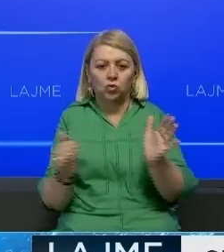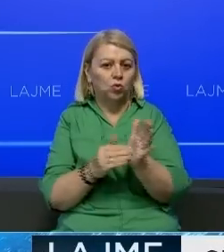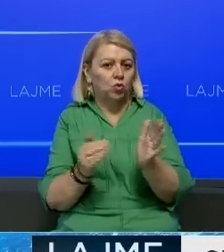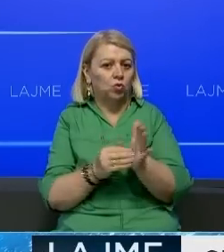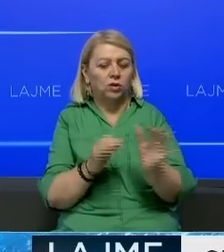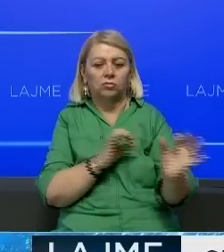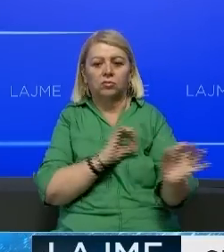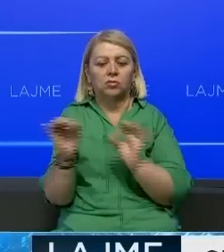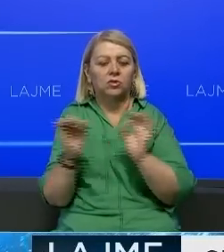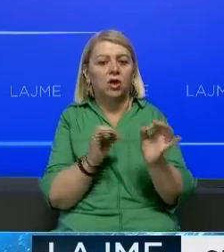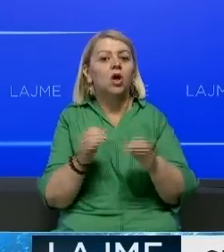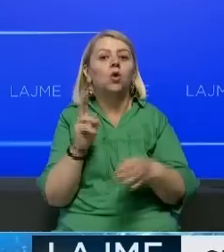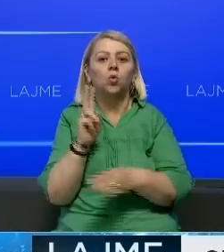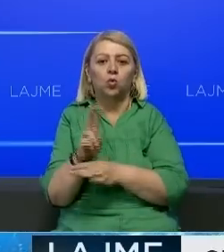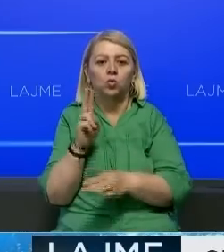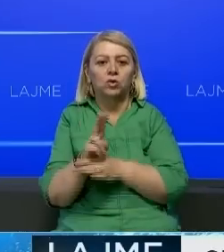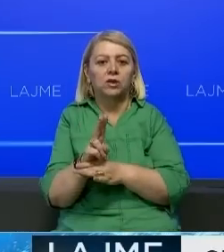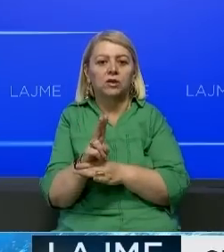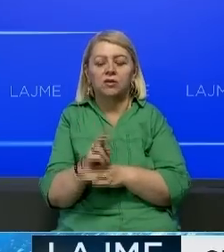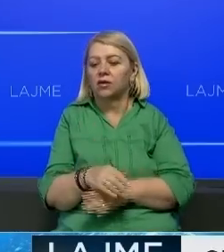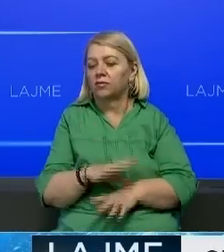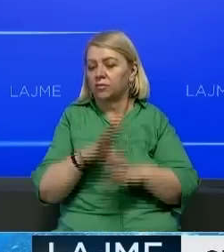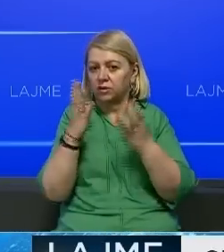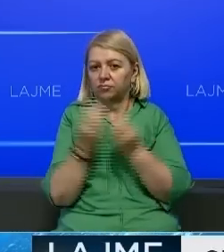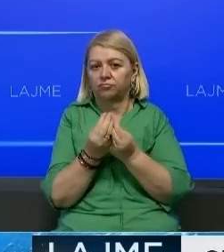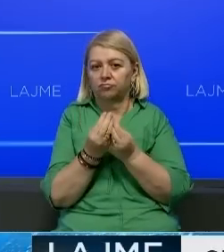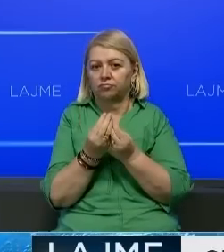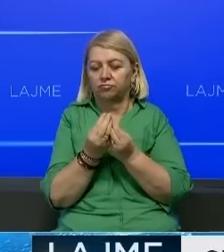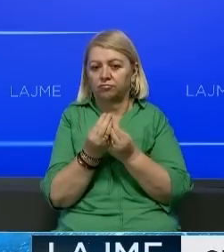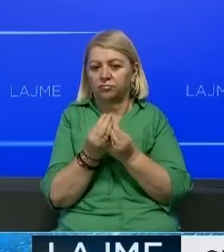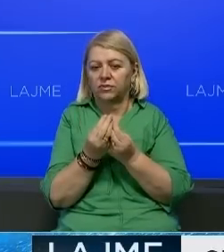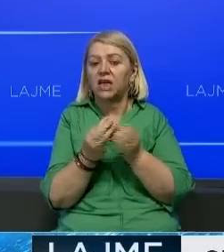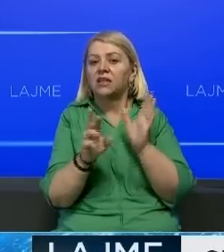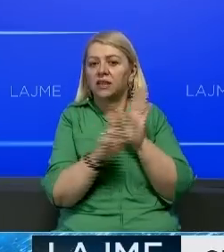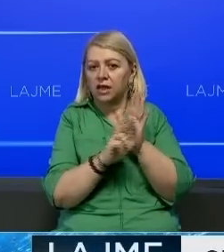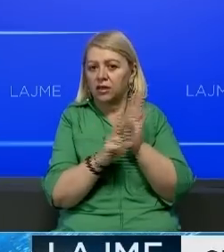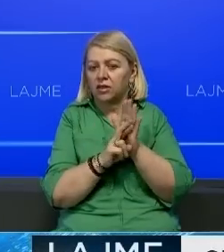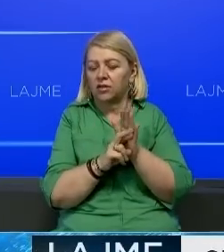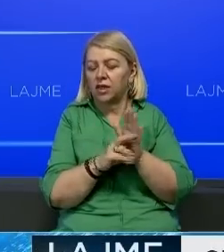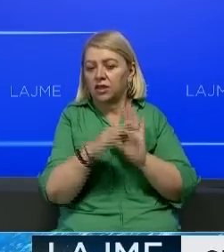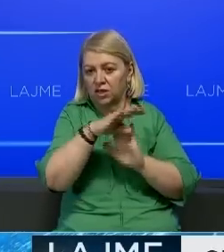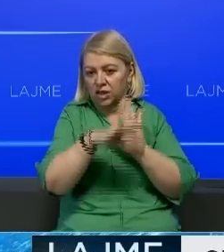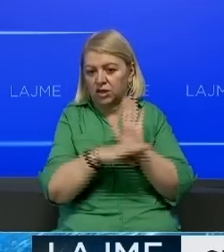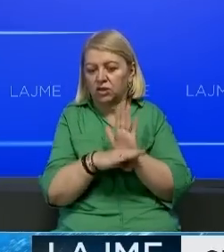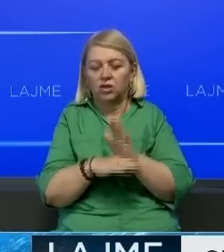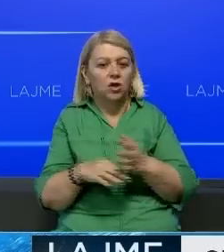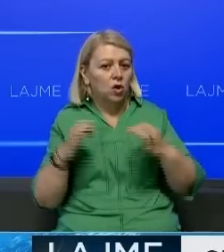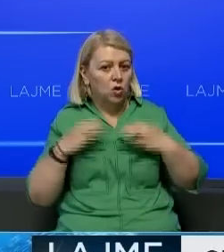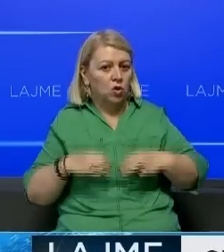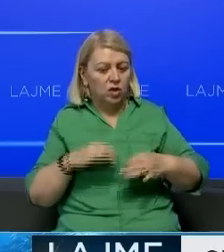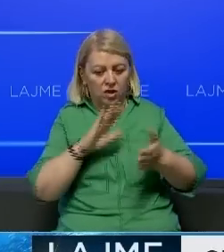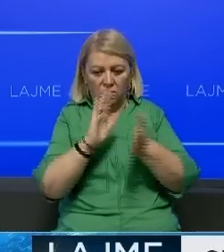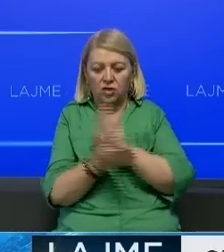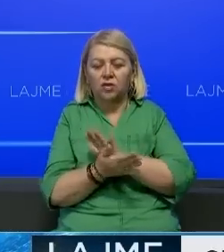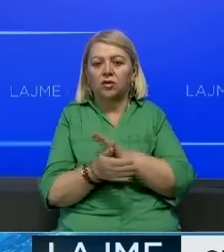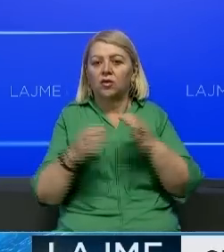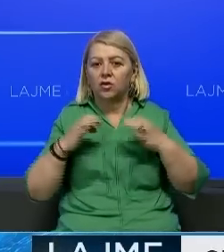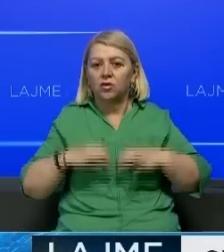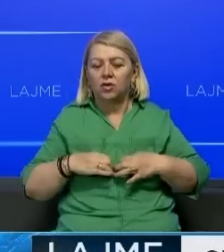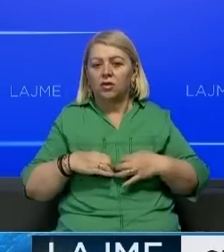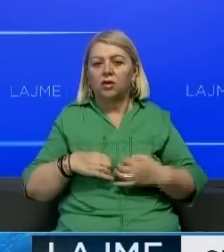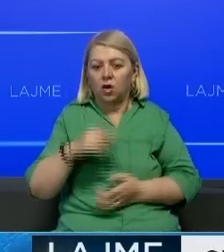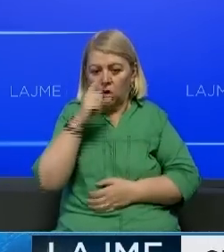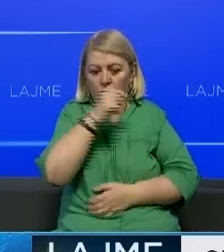siguroj e të përkujdeset për aplikim të gjithmonshëm të rendit e të ligjit. Ndërsa kryetarët e nënkryetarët e komunave